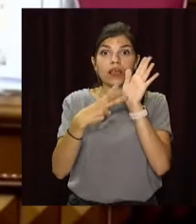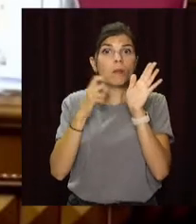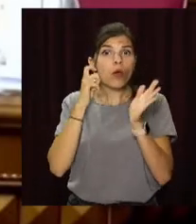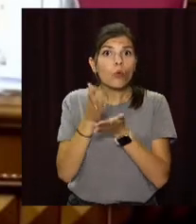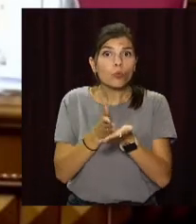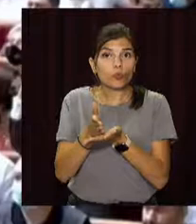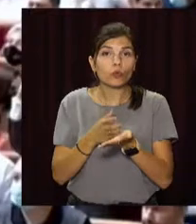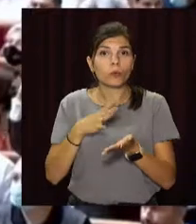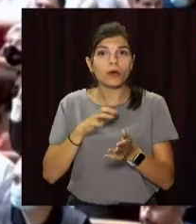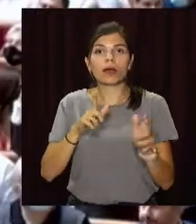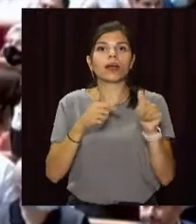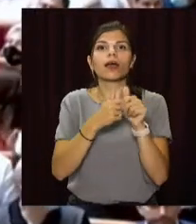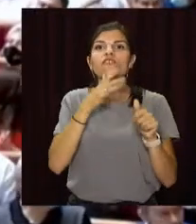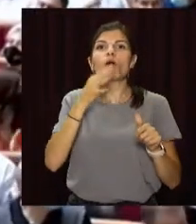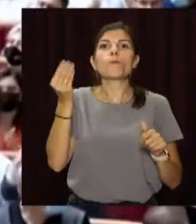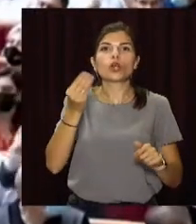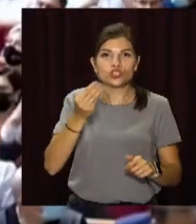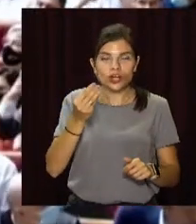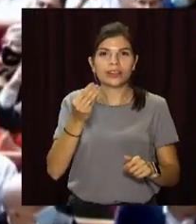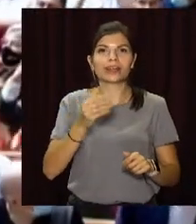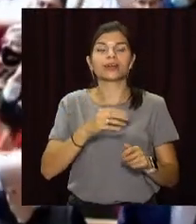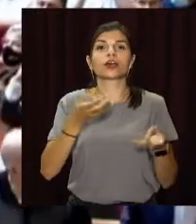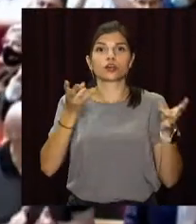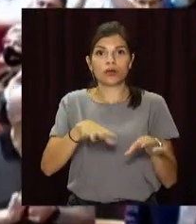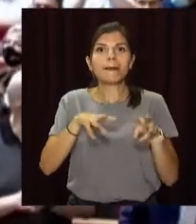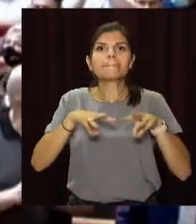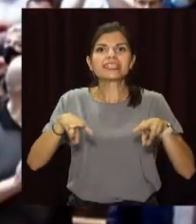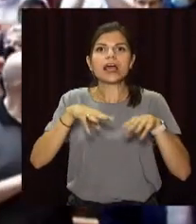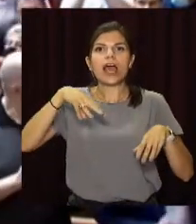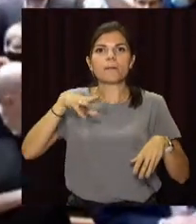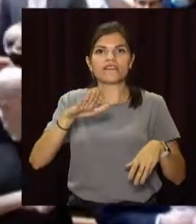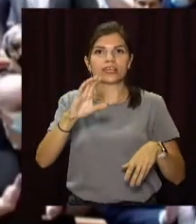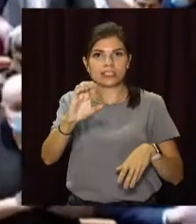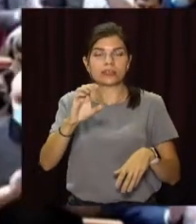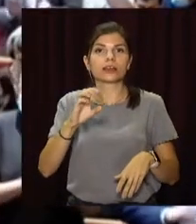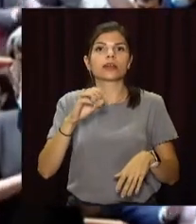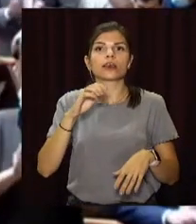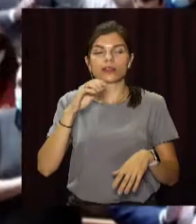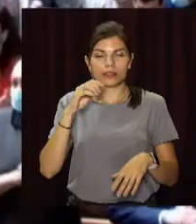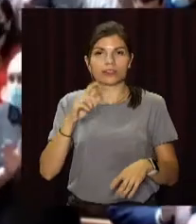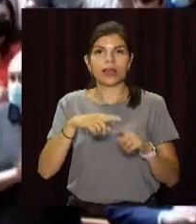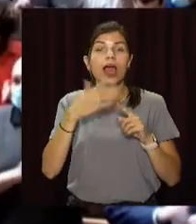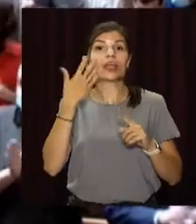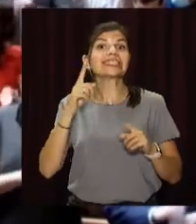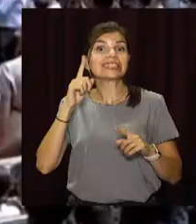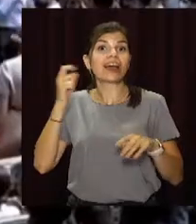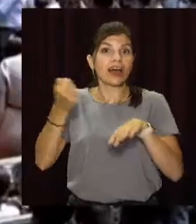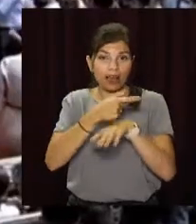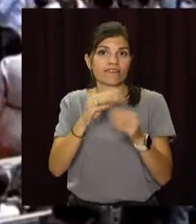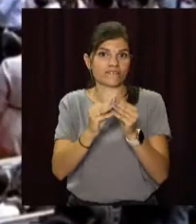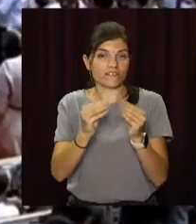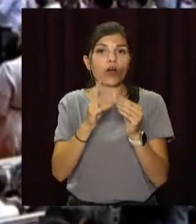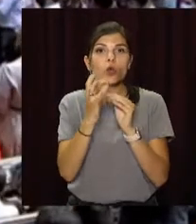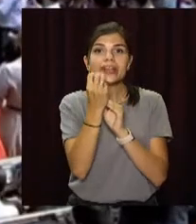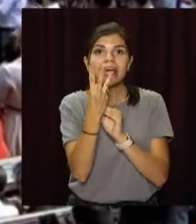працював на посаді за президентства Петра Порошенка, залишився міністром МВС і коли очільником держави став Володимир Зеленський. Проте